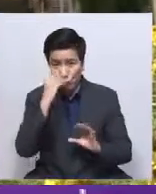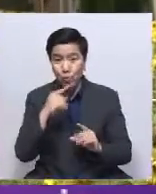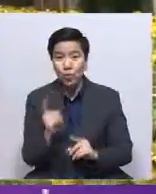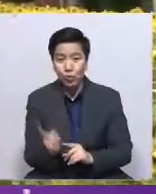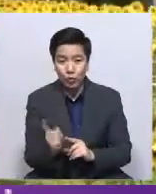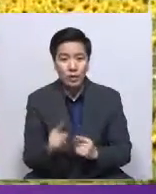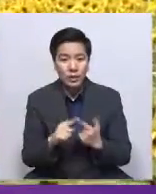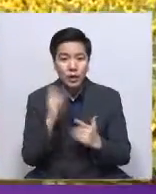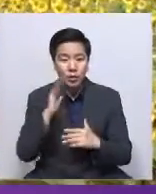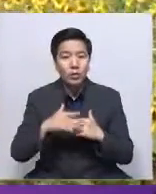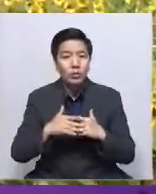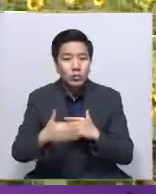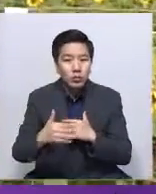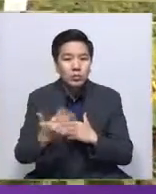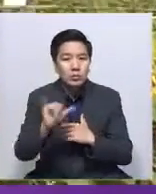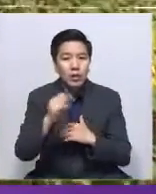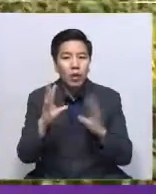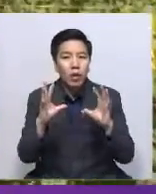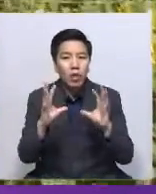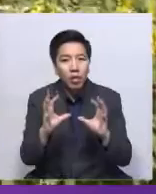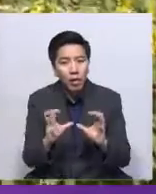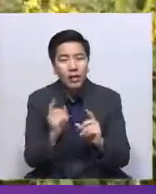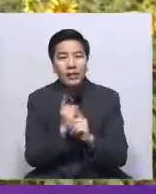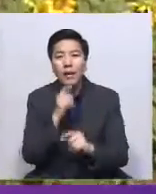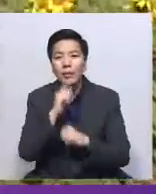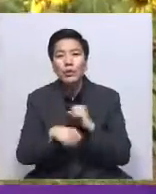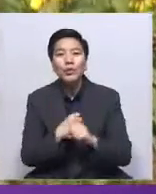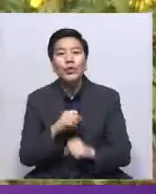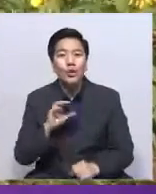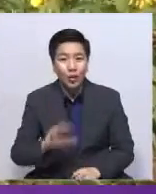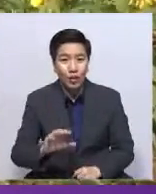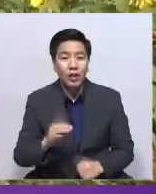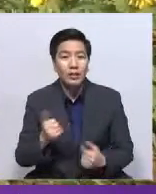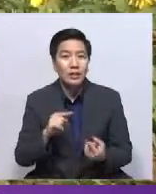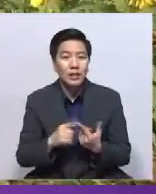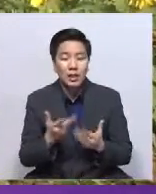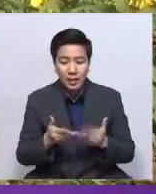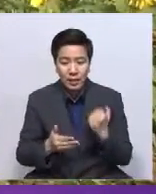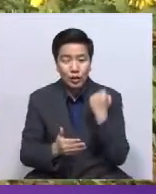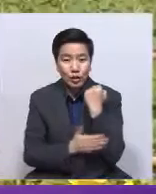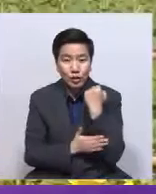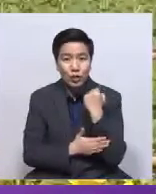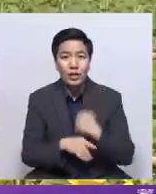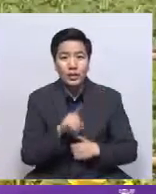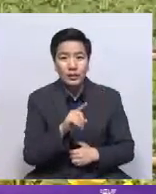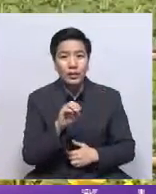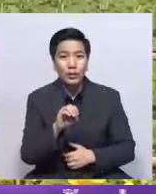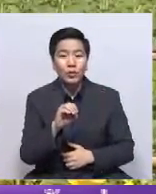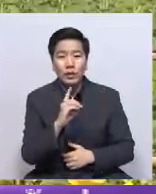ยงามอยู่ซึ่งหลังจากนั้นไปก็จะเหี่ยวเฉาไปตามอายุของดอกทานตะวันค่ะอยู่ที่บริเวณปากซอยเพชรเกษ